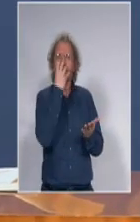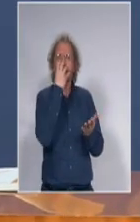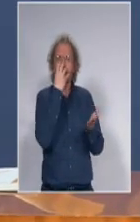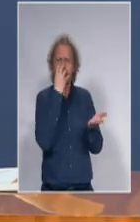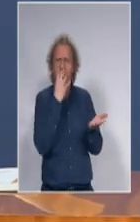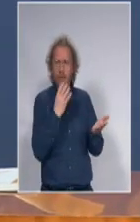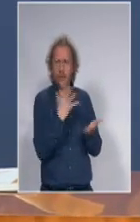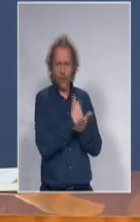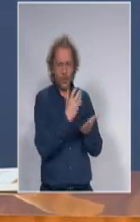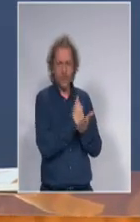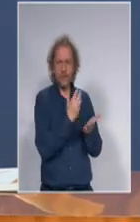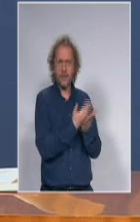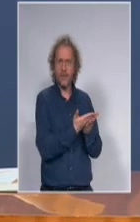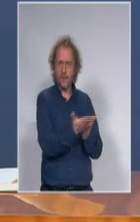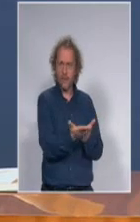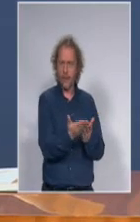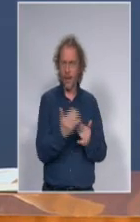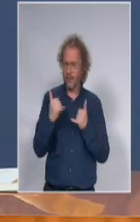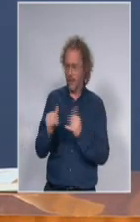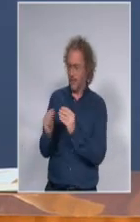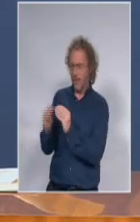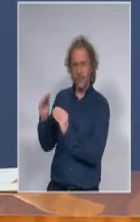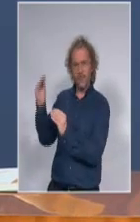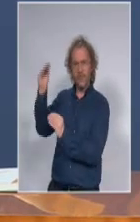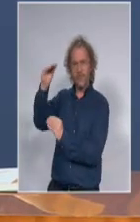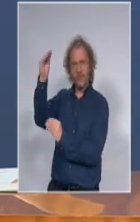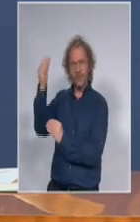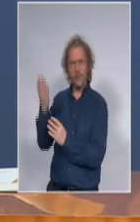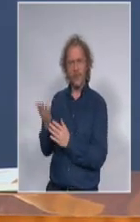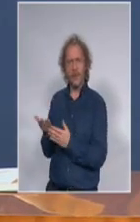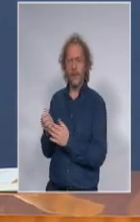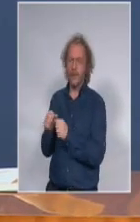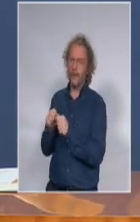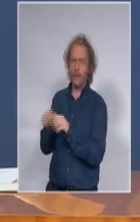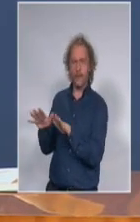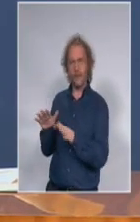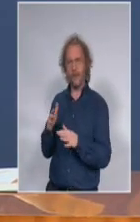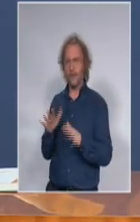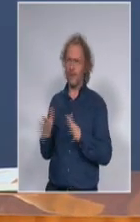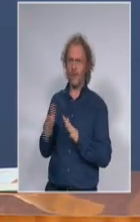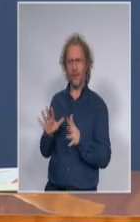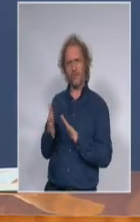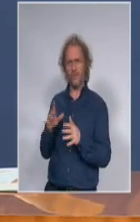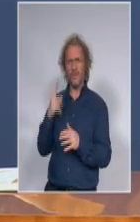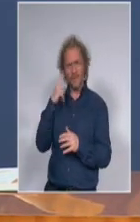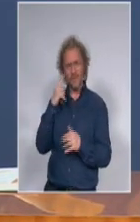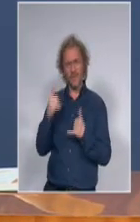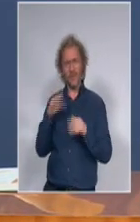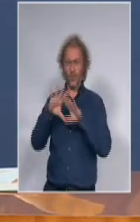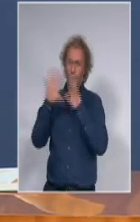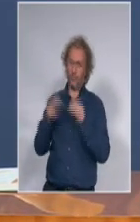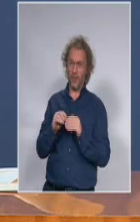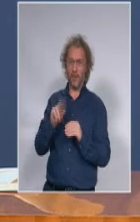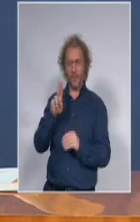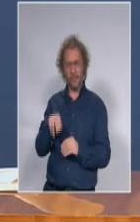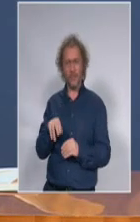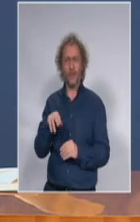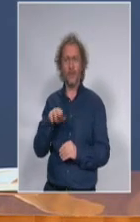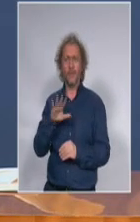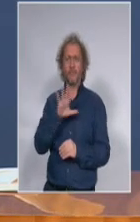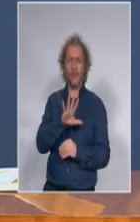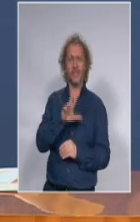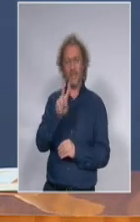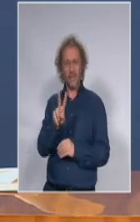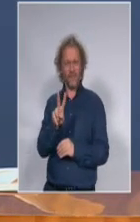ovim što dolazi, mi ćemo u stvari imati oko 50, 52, ako sam ja dobro izračunao, nova respiratora plus